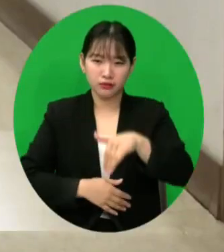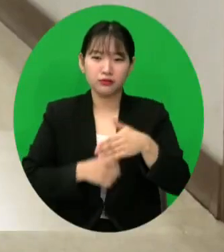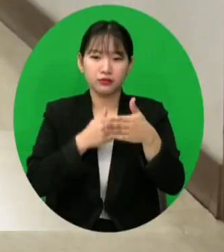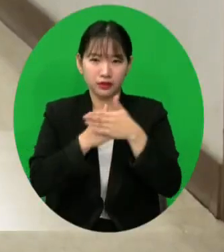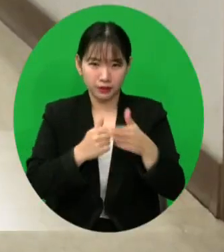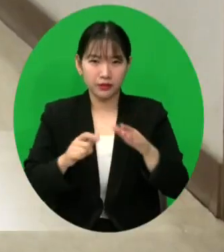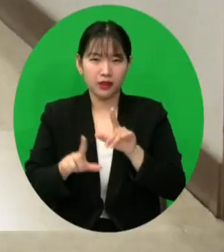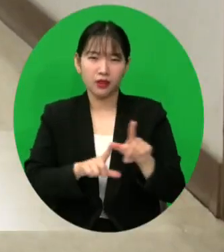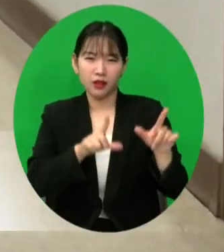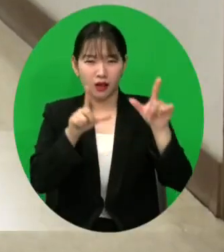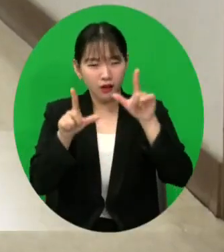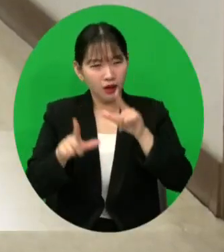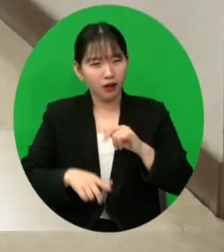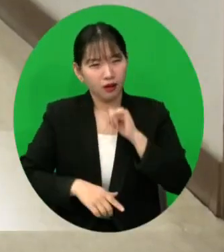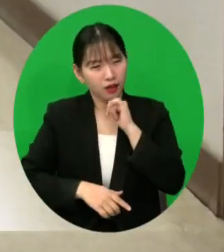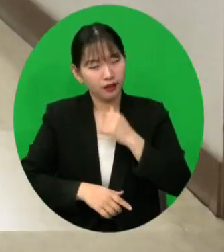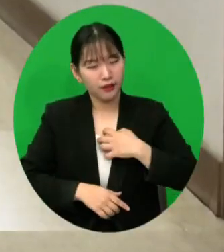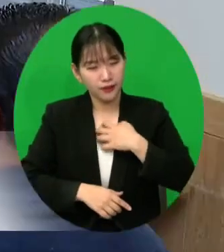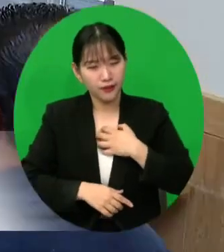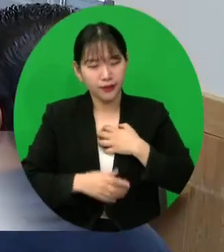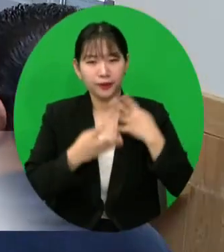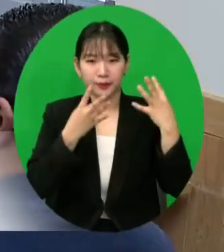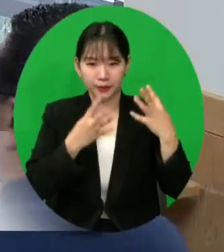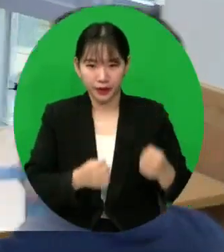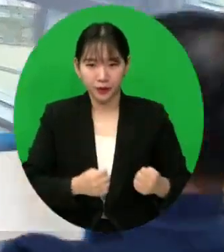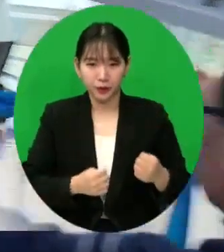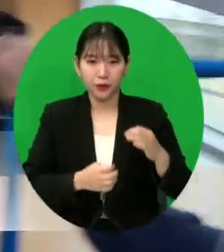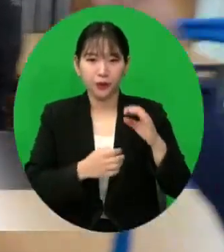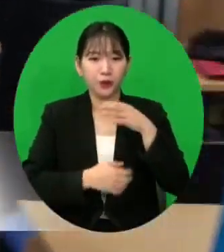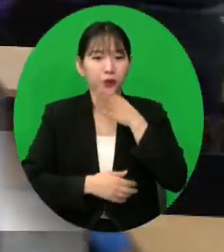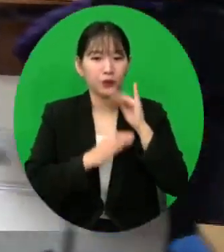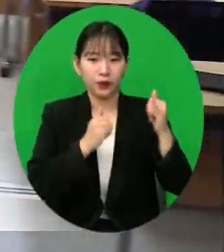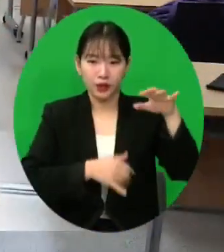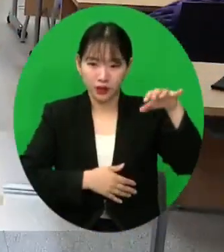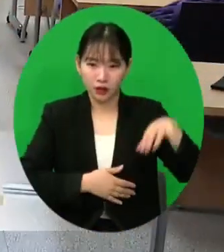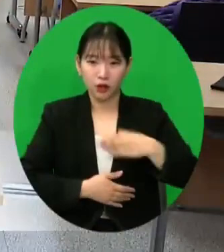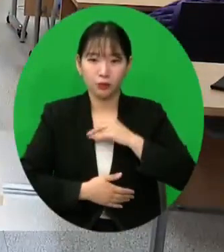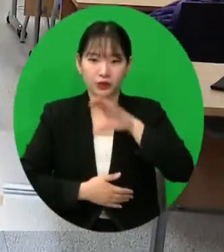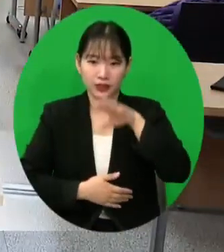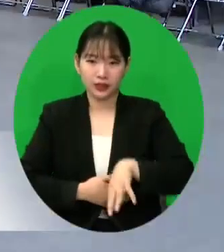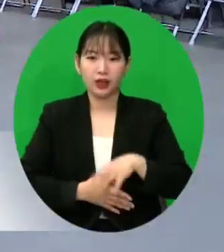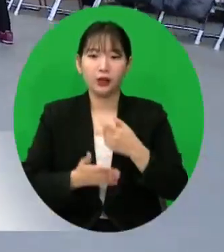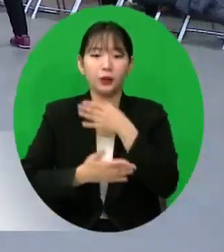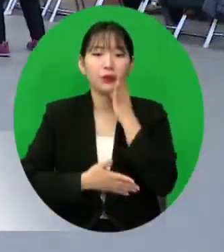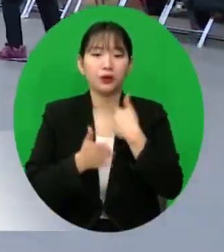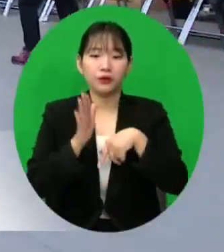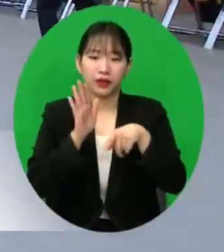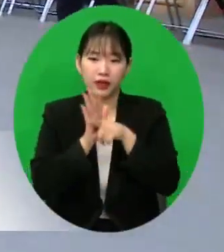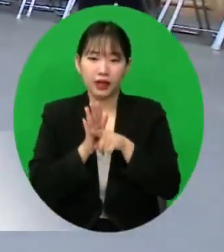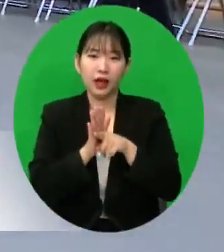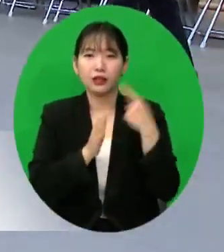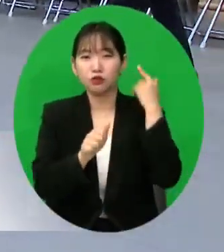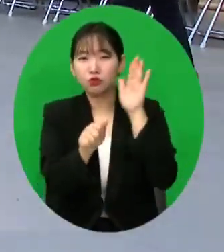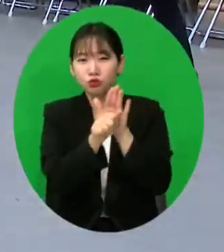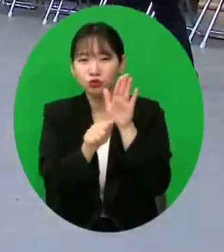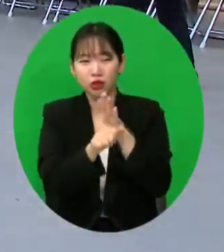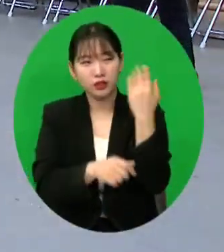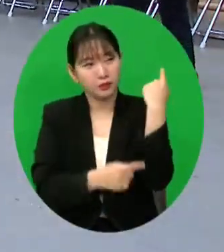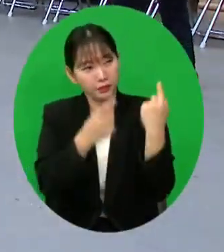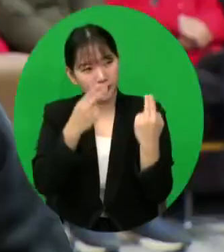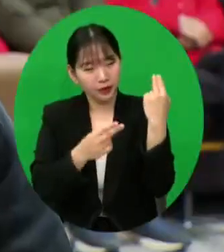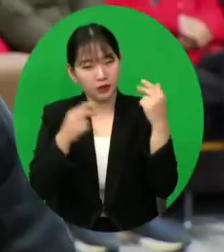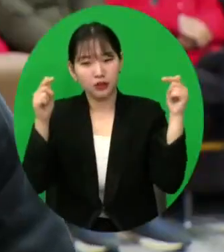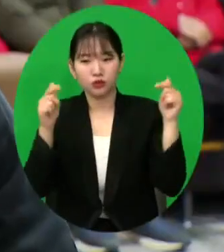보니 생활고를 걱정하는 어르신들이 많고 양로원과 복지관 등에는 취약계층을 위한 나눔의 손길이 예년보다